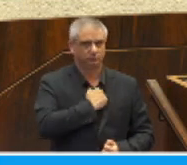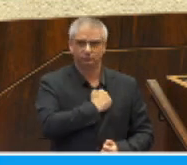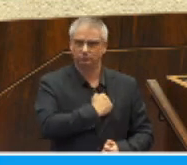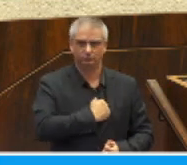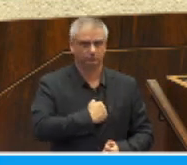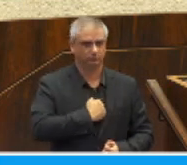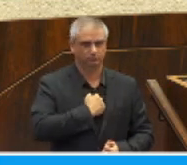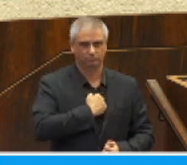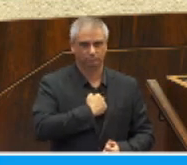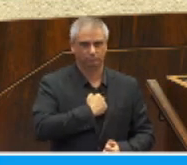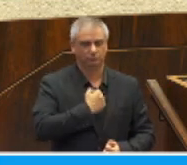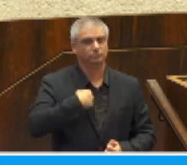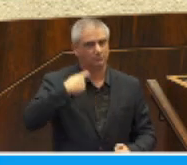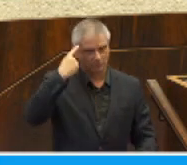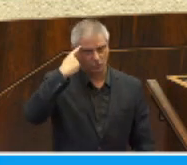אני יודע,